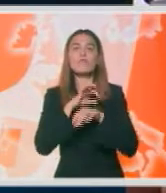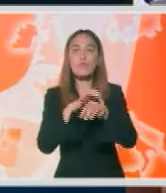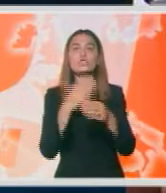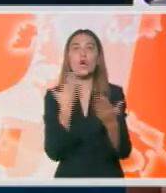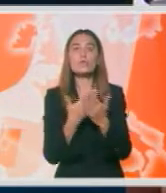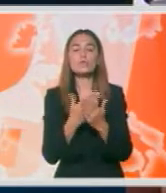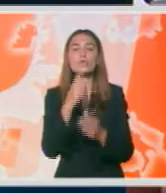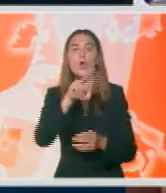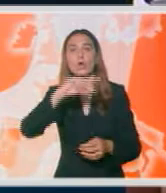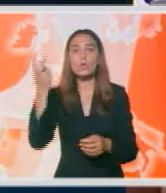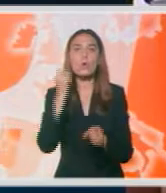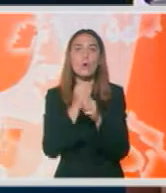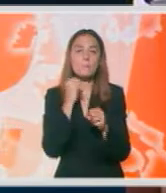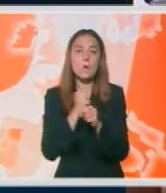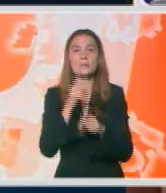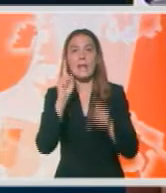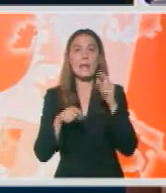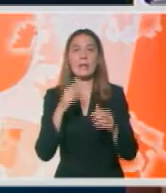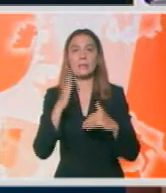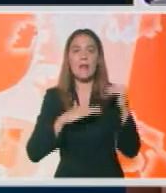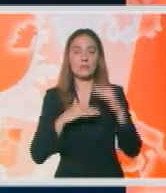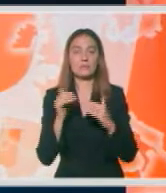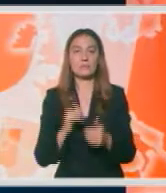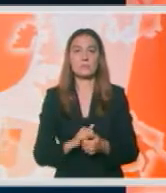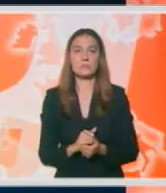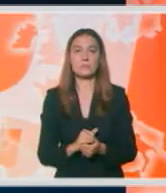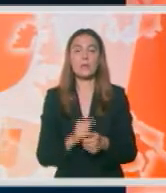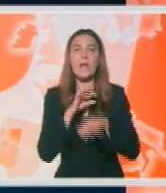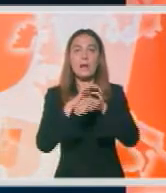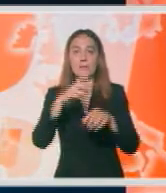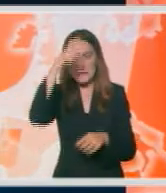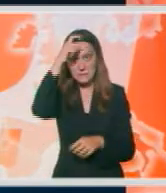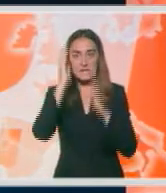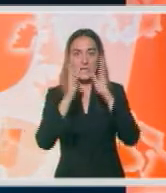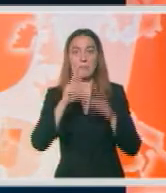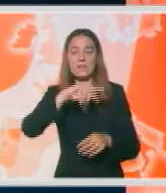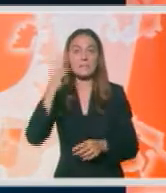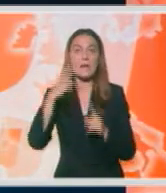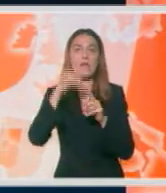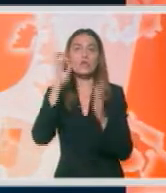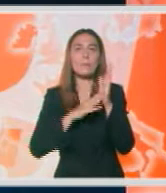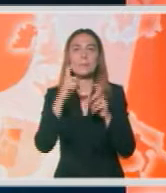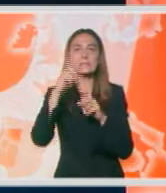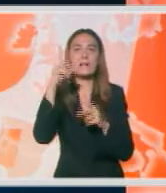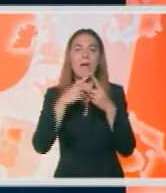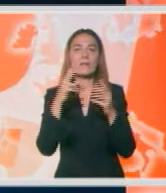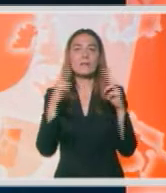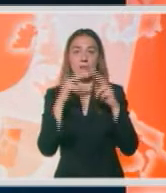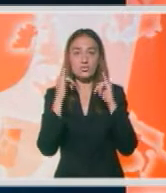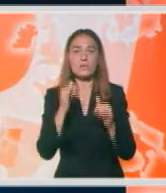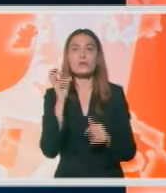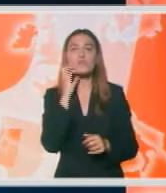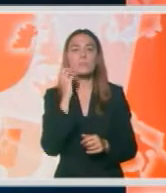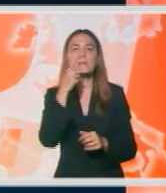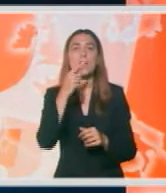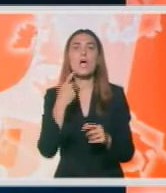odnosno obavljanjem drugog posla ili delatnosti. Lider Srpske napredne stranke Tomislav Nikolić sastaće se danas u Briselu